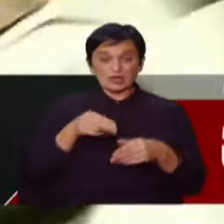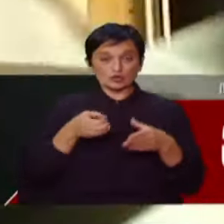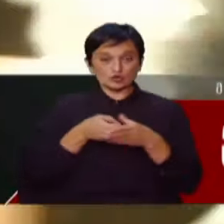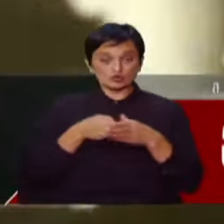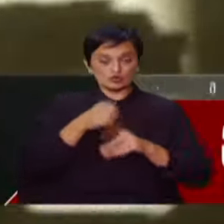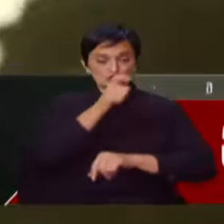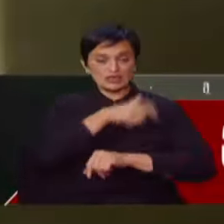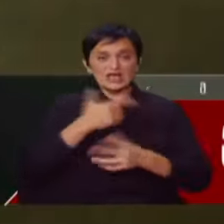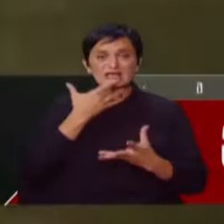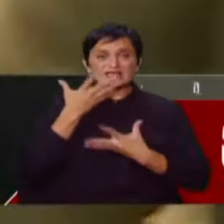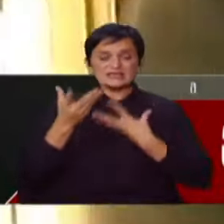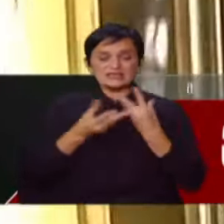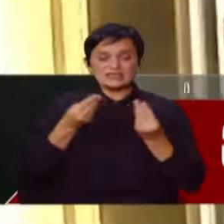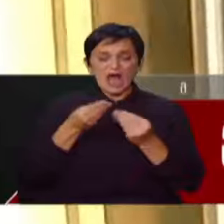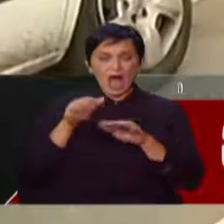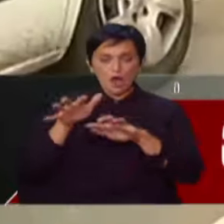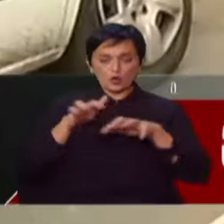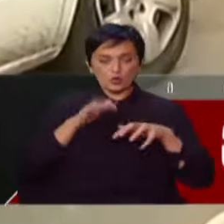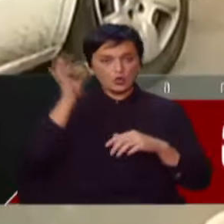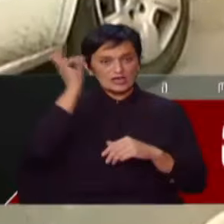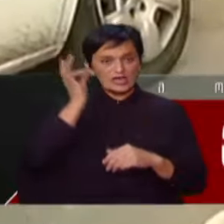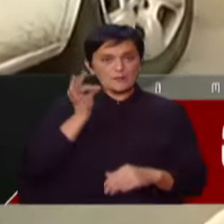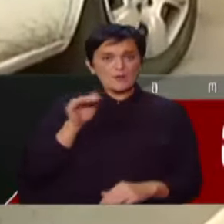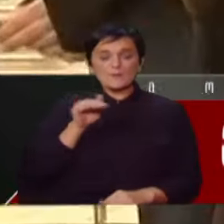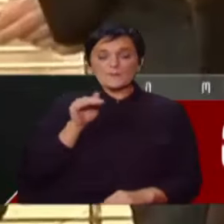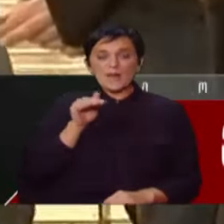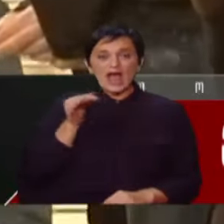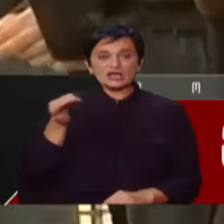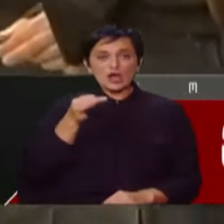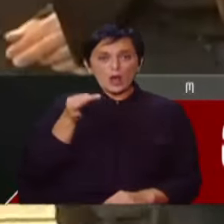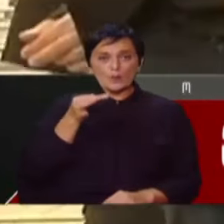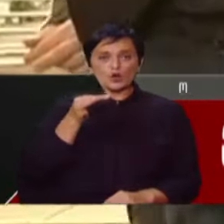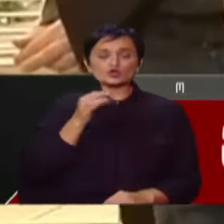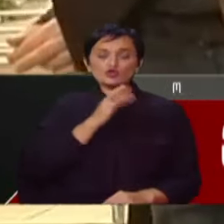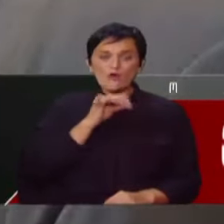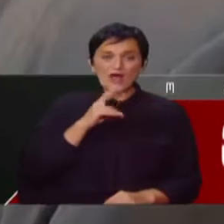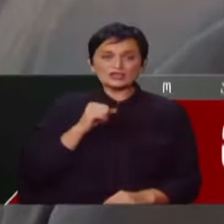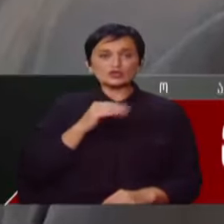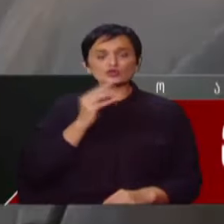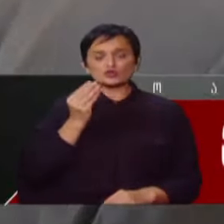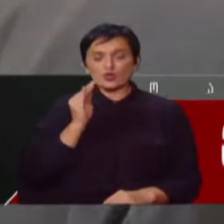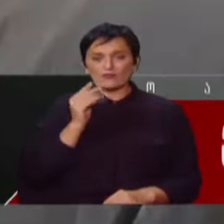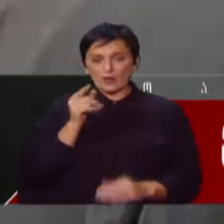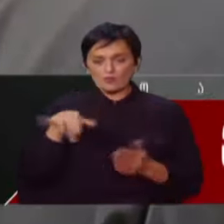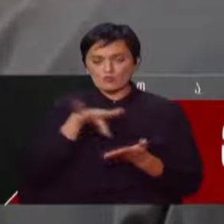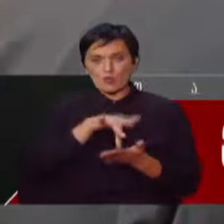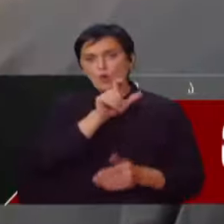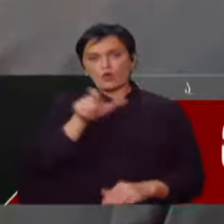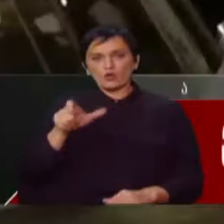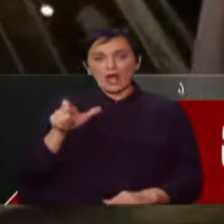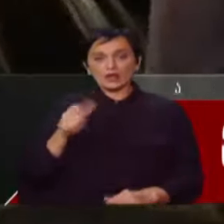ჯგუფის წევრები თაღლითურად დაეუფლნენ გერმანიის ფედერაციული რესპუბლიკის, სლოვენიისა და სლოვაკეთის რესპუბლიკების